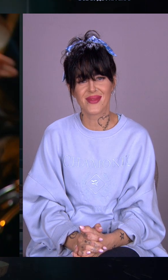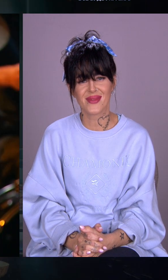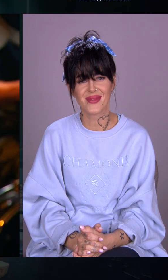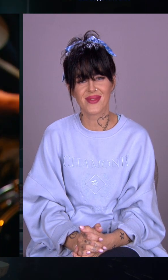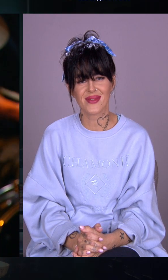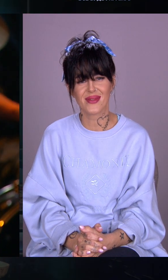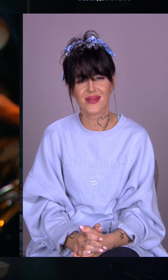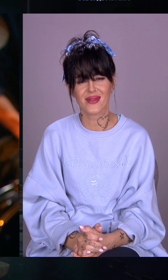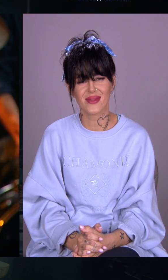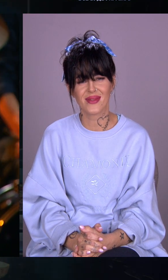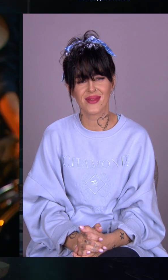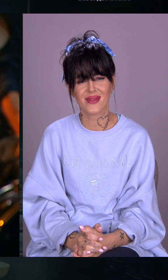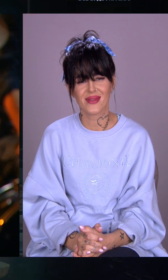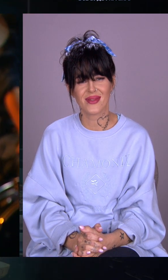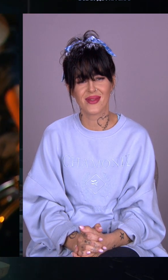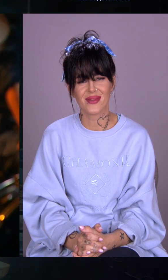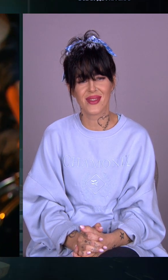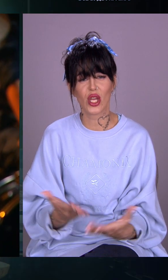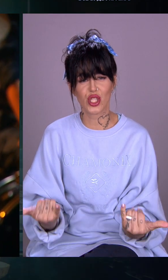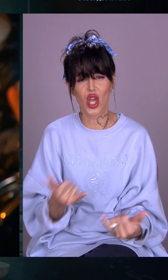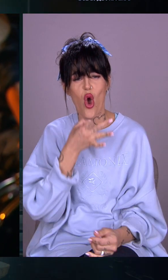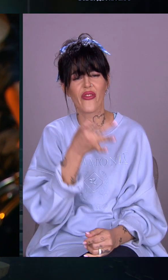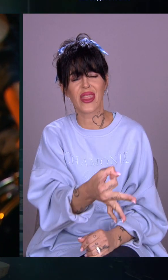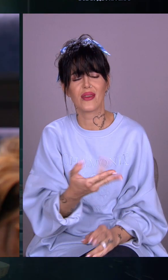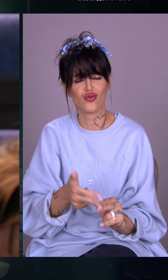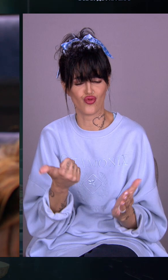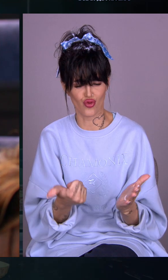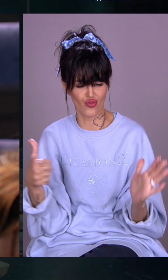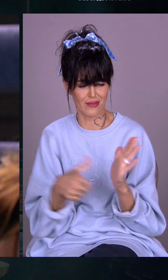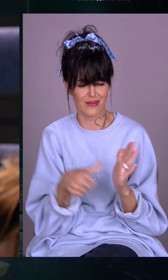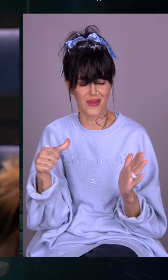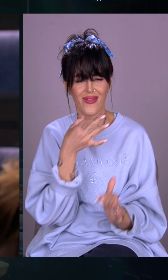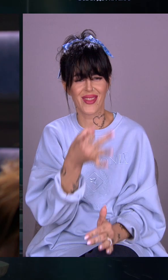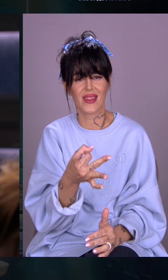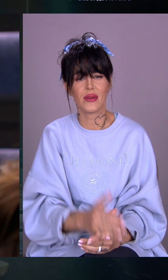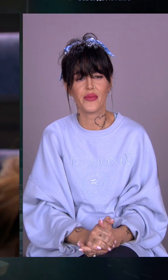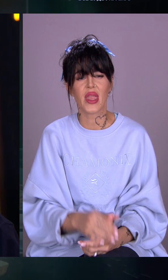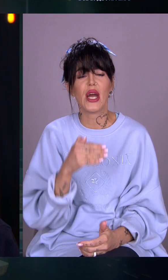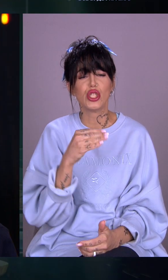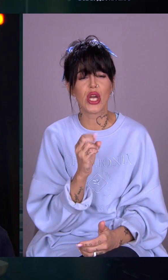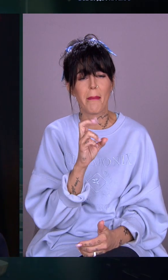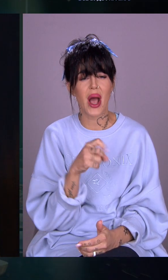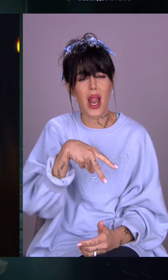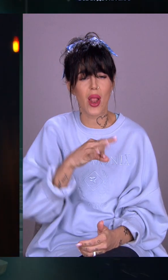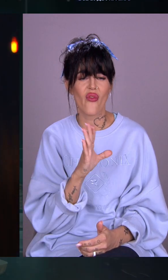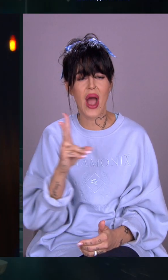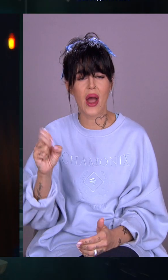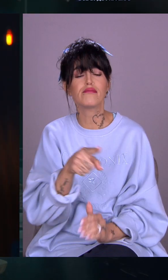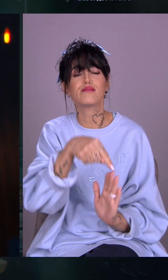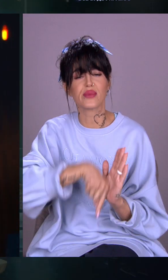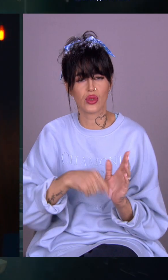Досрочна відповідь. Тільки зараз подзвонили в двері. А, так, остання. Що таке жебаловка? А, жебаловка. А з якого